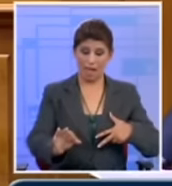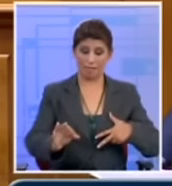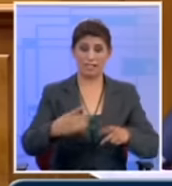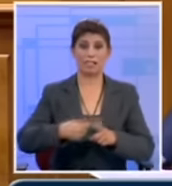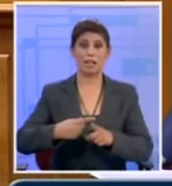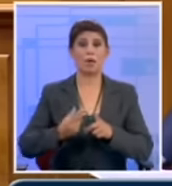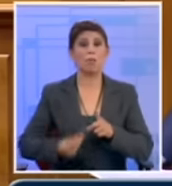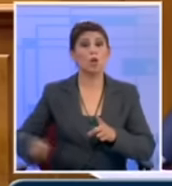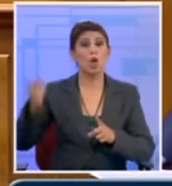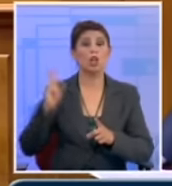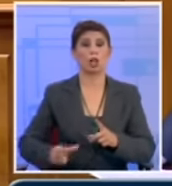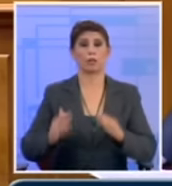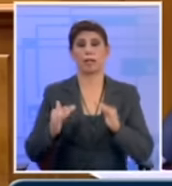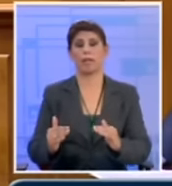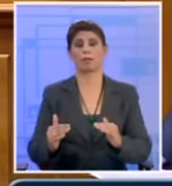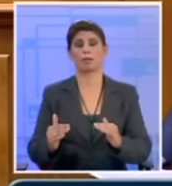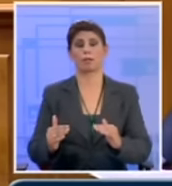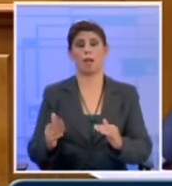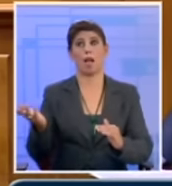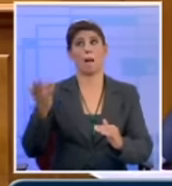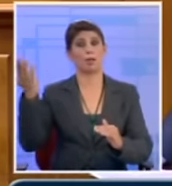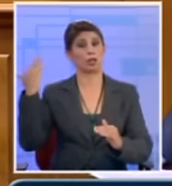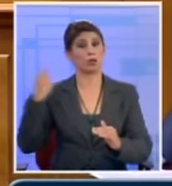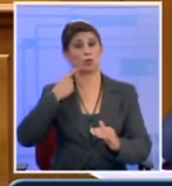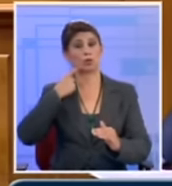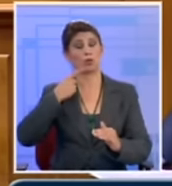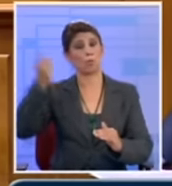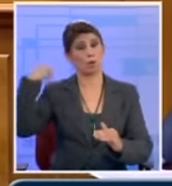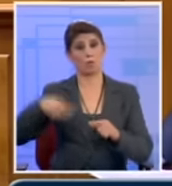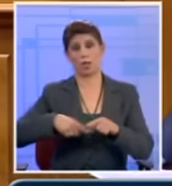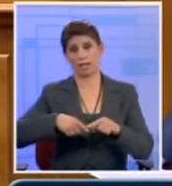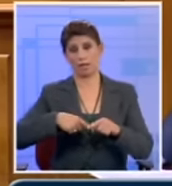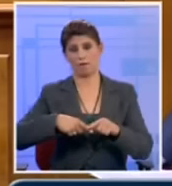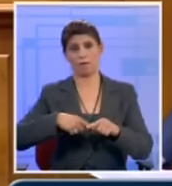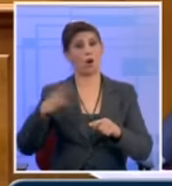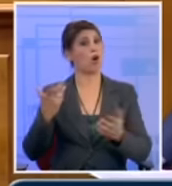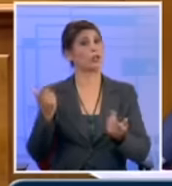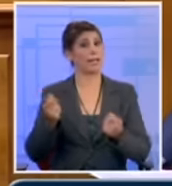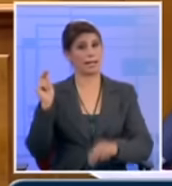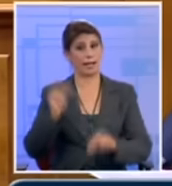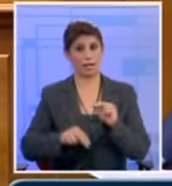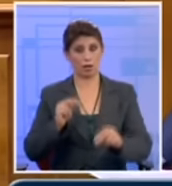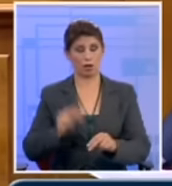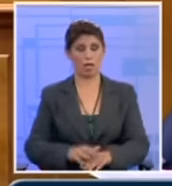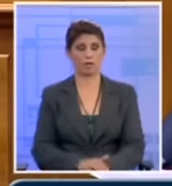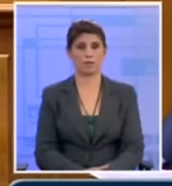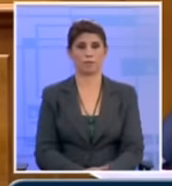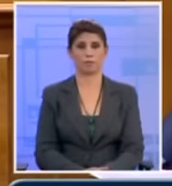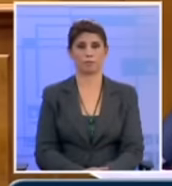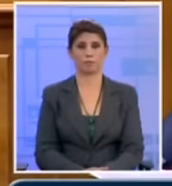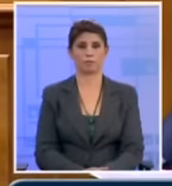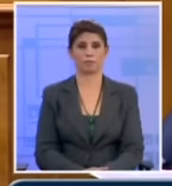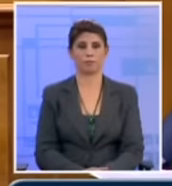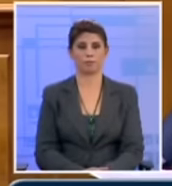κατάσταση από ό,τι ήταν τον προηγούμενο Δεκέμβρη, όταν έγιναν οι εκλογές.